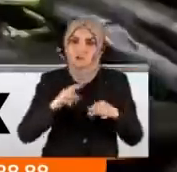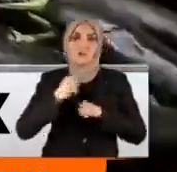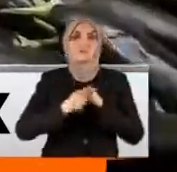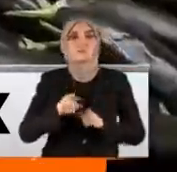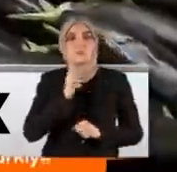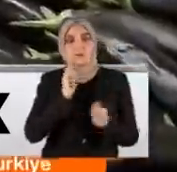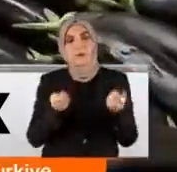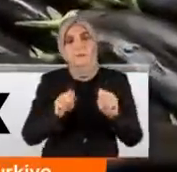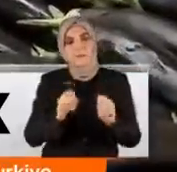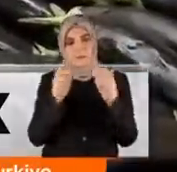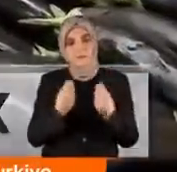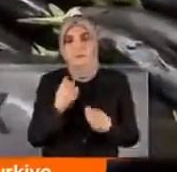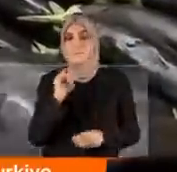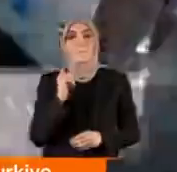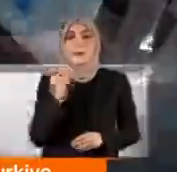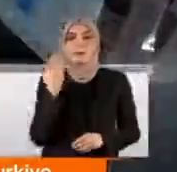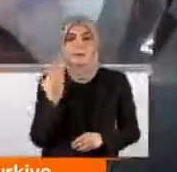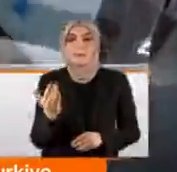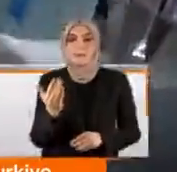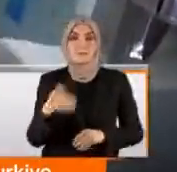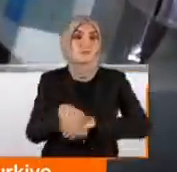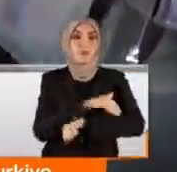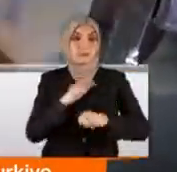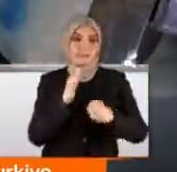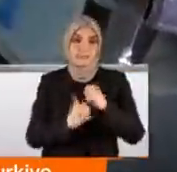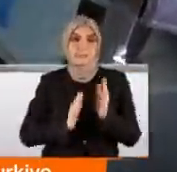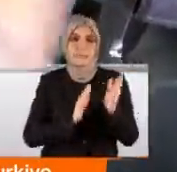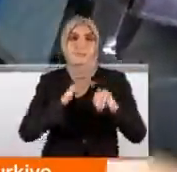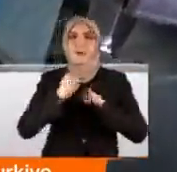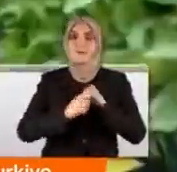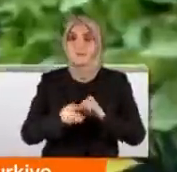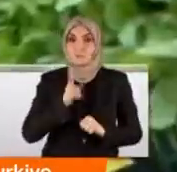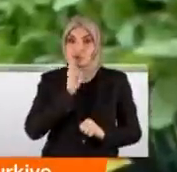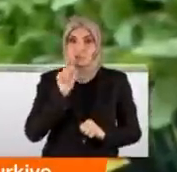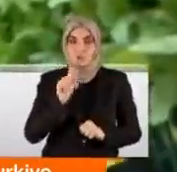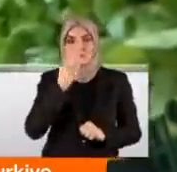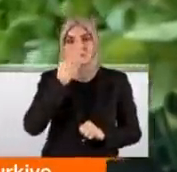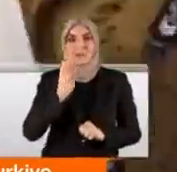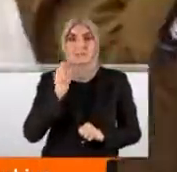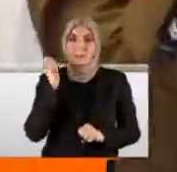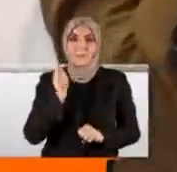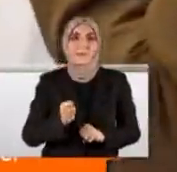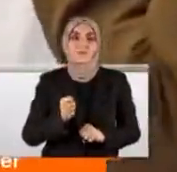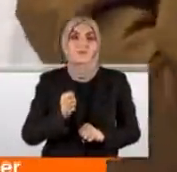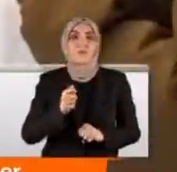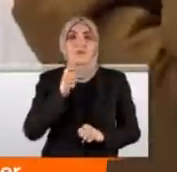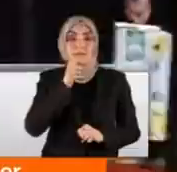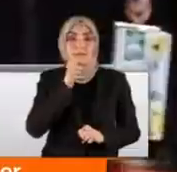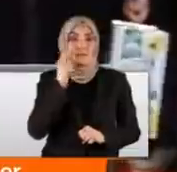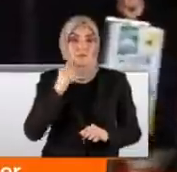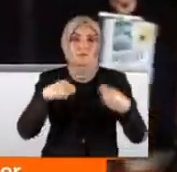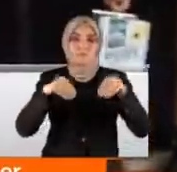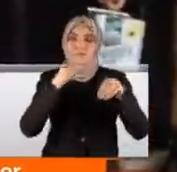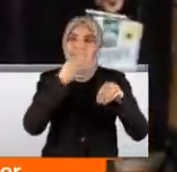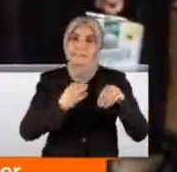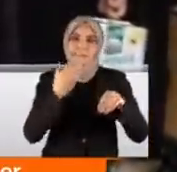olacak. Marketlerde sokağa çıkma kısıtlamasının devam ettiği hafta sonlarında sadece zorunlu temel ihtiyaçların satışına izin verilecek.